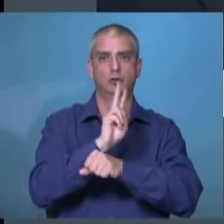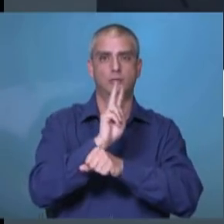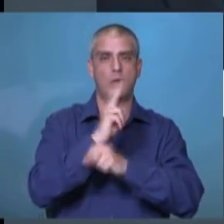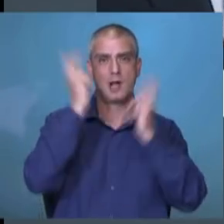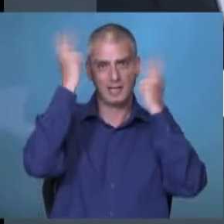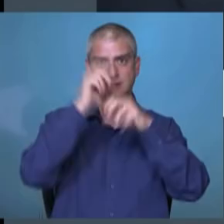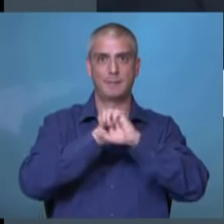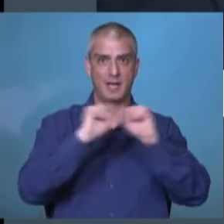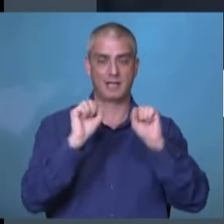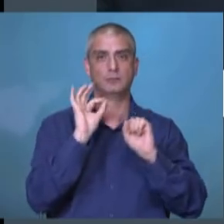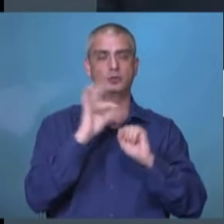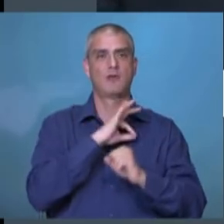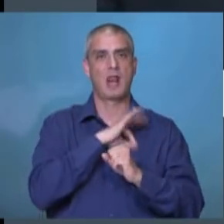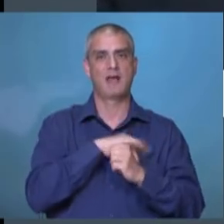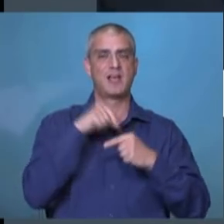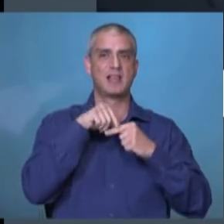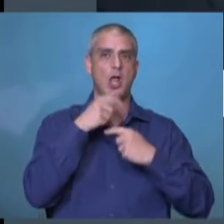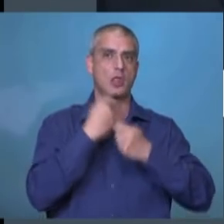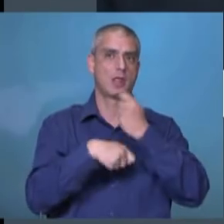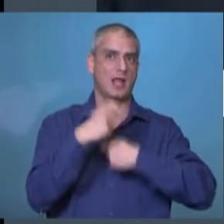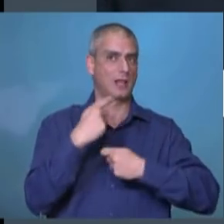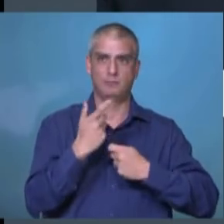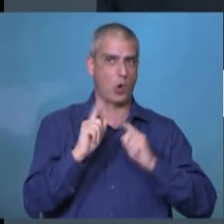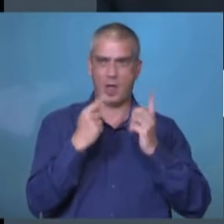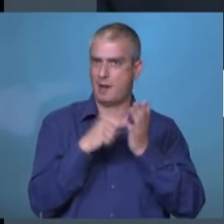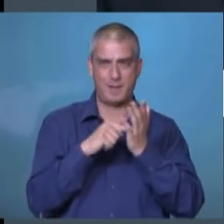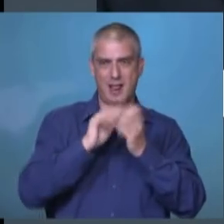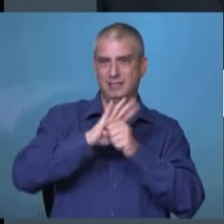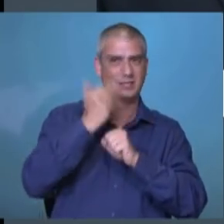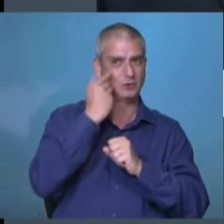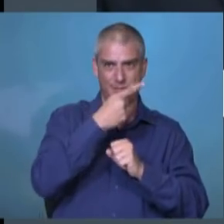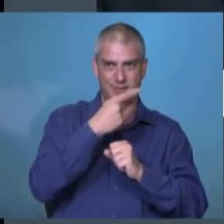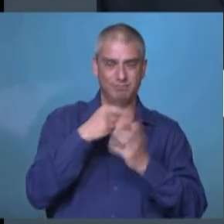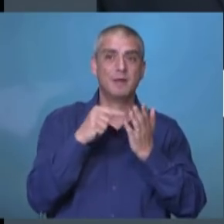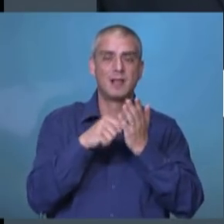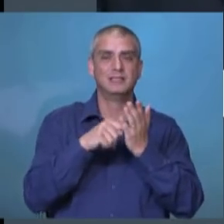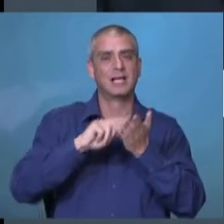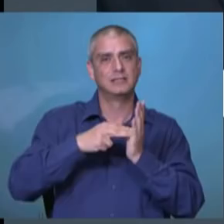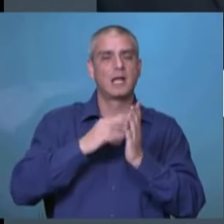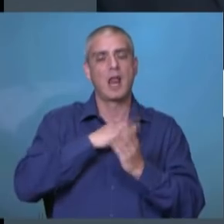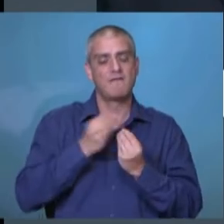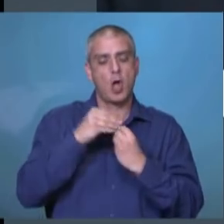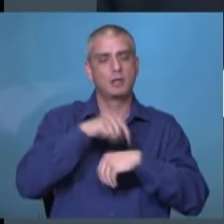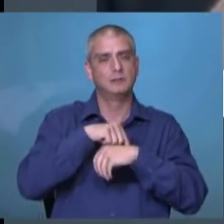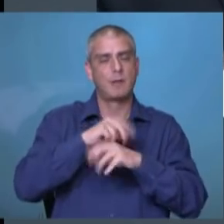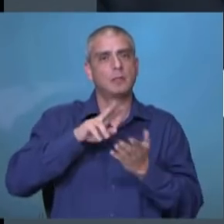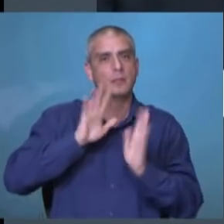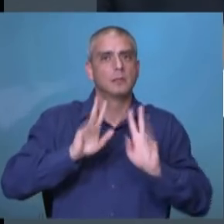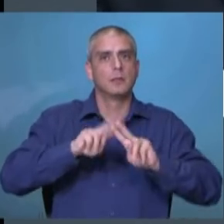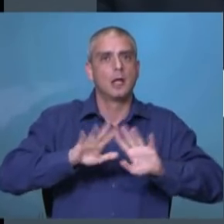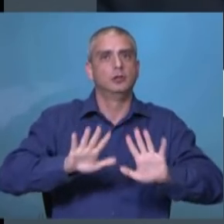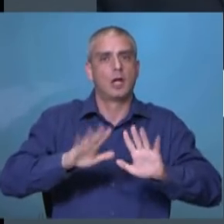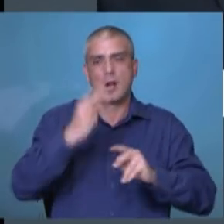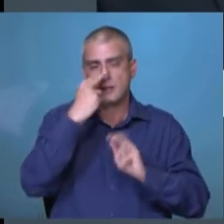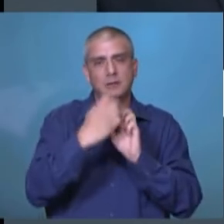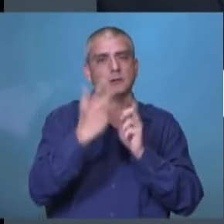הגרעין, כדי להרוויח את היתרונות הכלכליים שבו. זה לא קרה בגלל הסנקציות האמריקניות, ולכן האסטרטגיה היא להרוויח זמן, להישאר על הרגליים, לנסות למשוך את